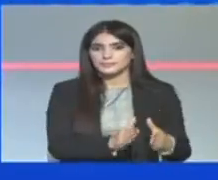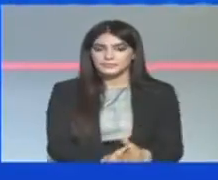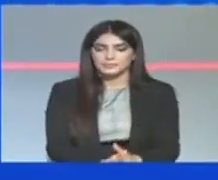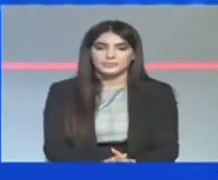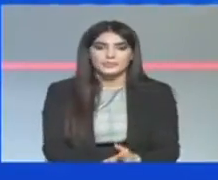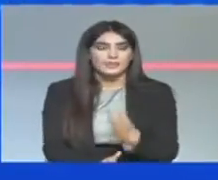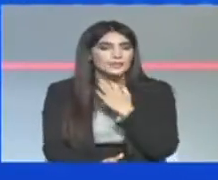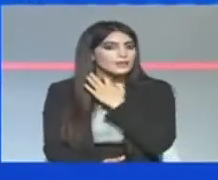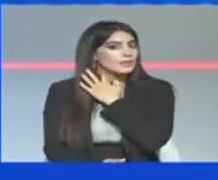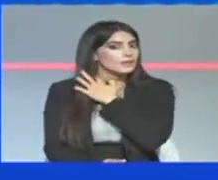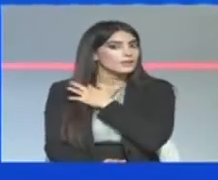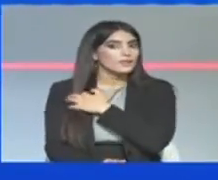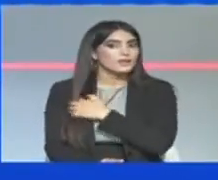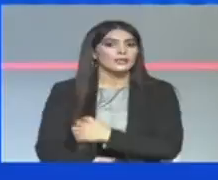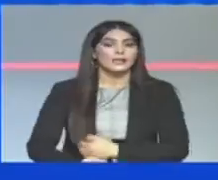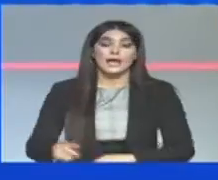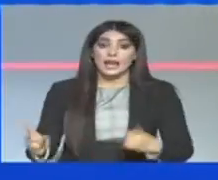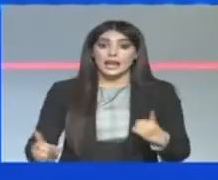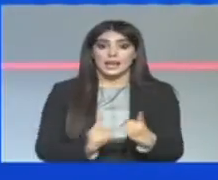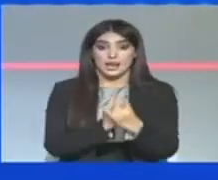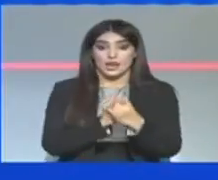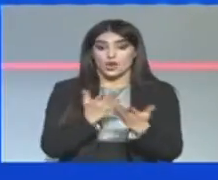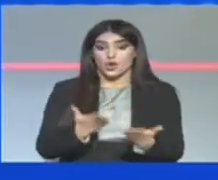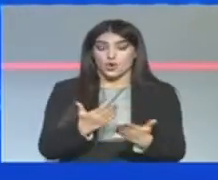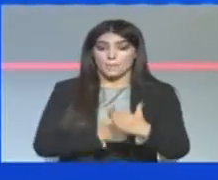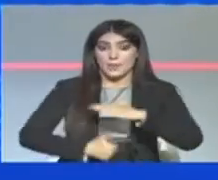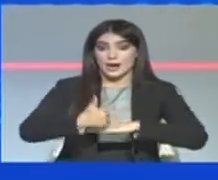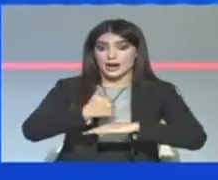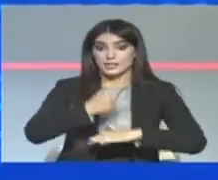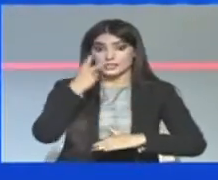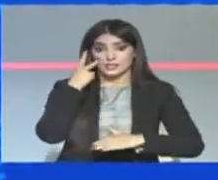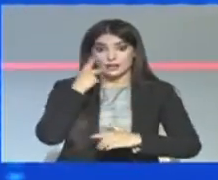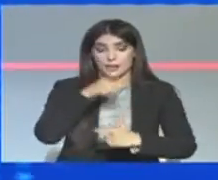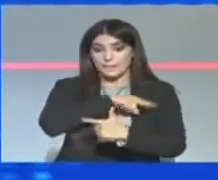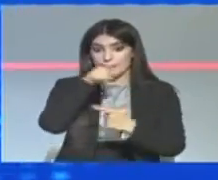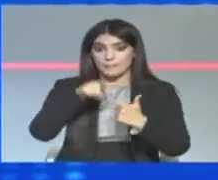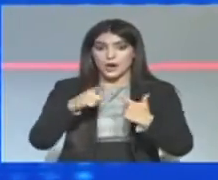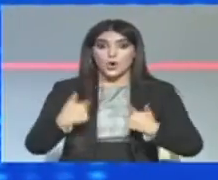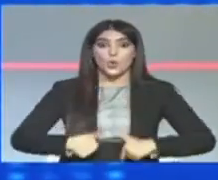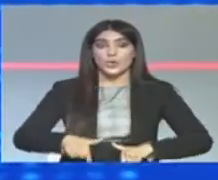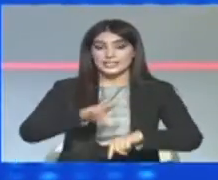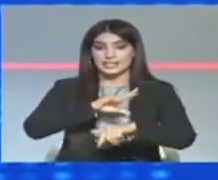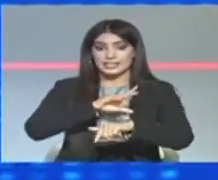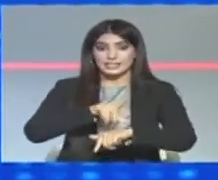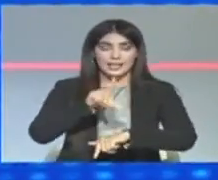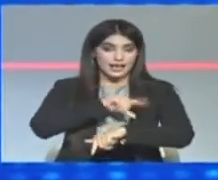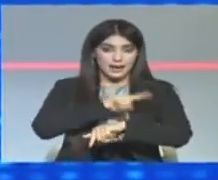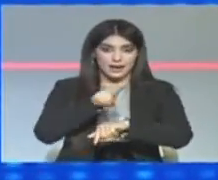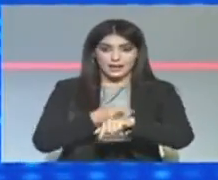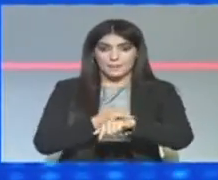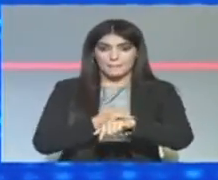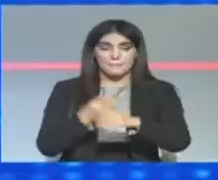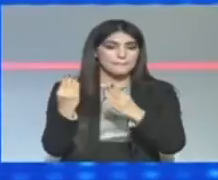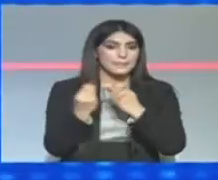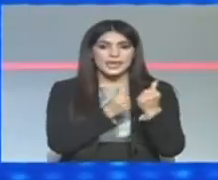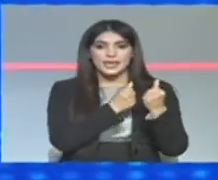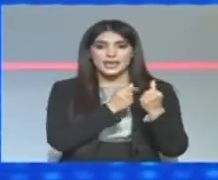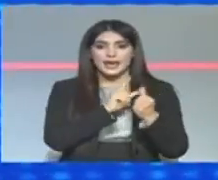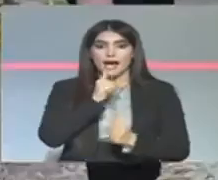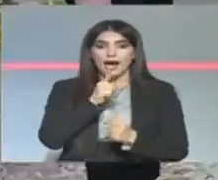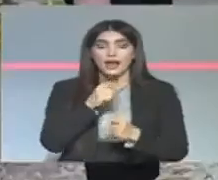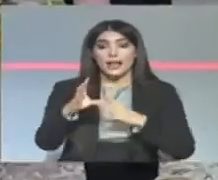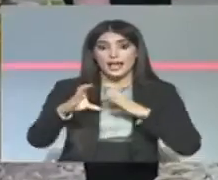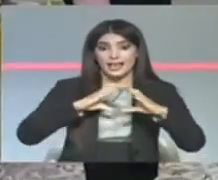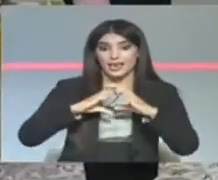خلالها لقاء جمعه ظهر اليوم رئيس الجمهوريه قيس سعيد وزير البيئه والشؤون المحليه مصطفى العرب تم التطرق